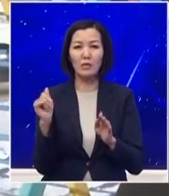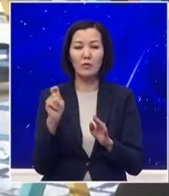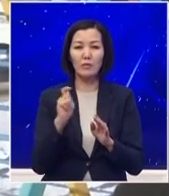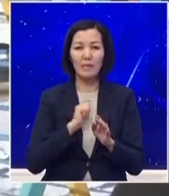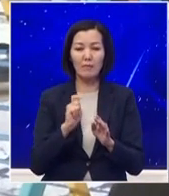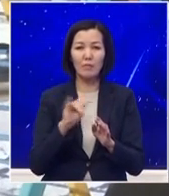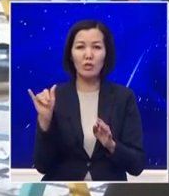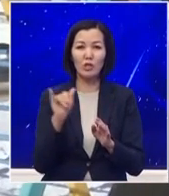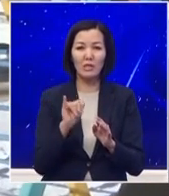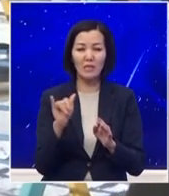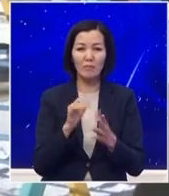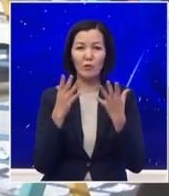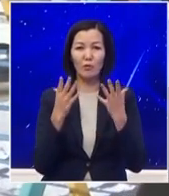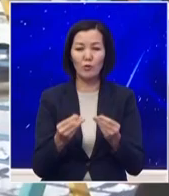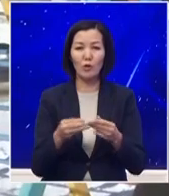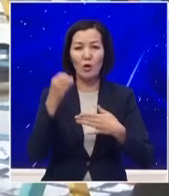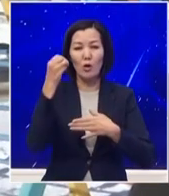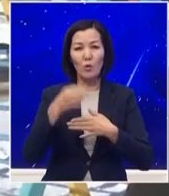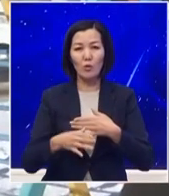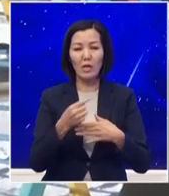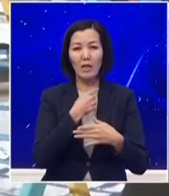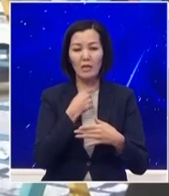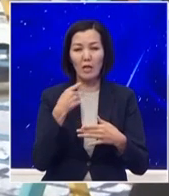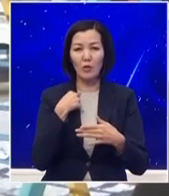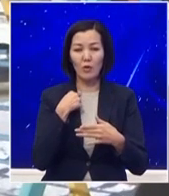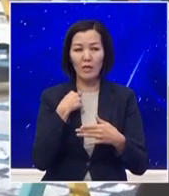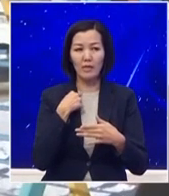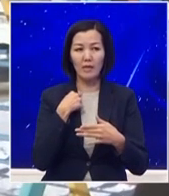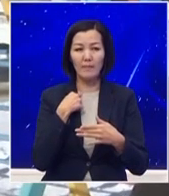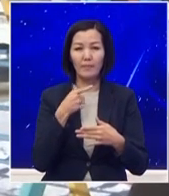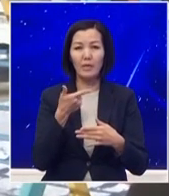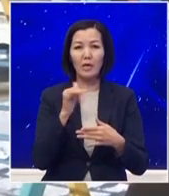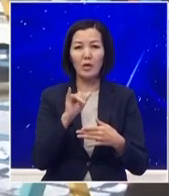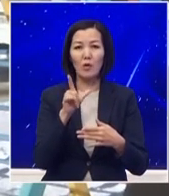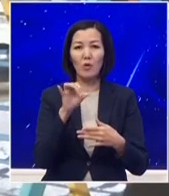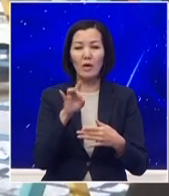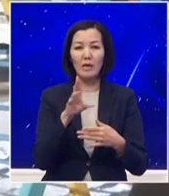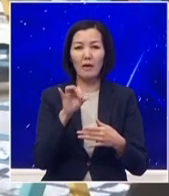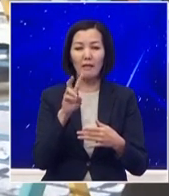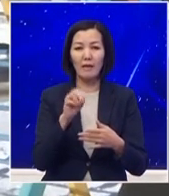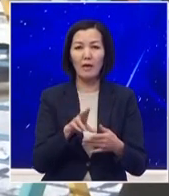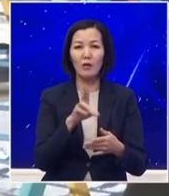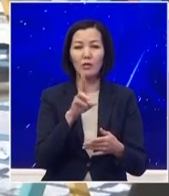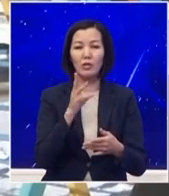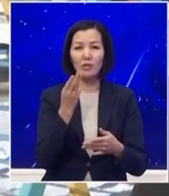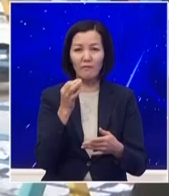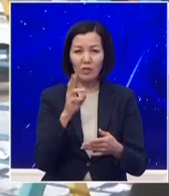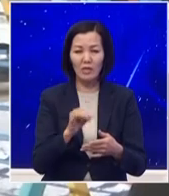күні біздің орталық қаланың орталығында Гауһарана, Шевченко, Құрманов,